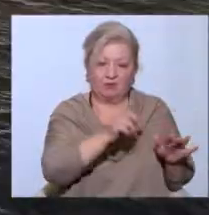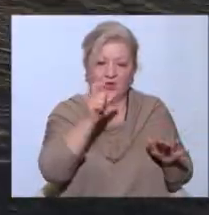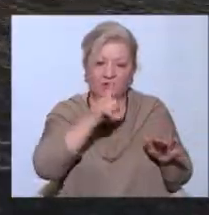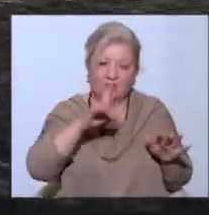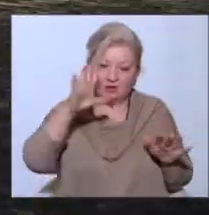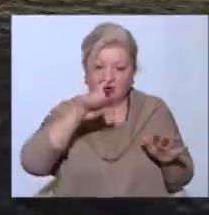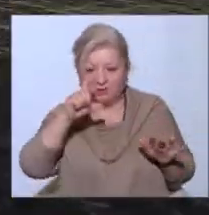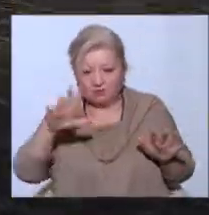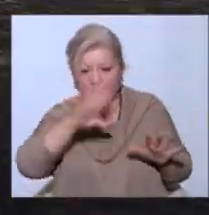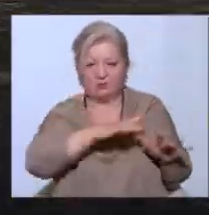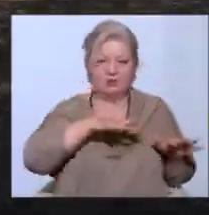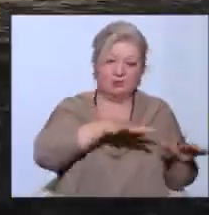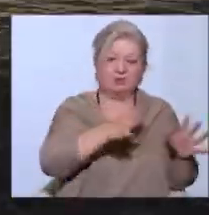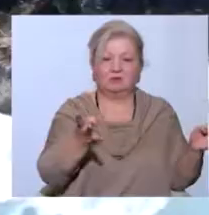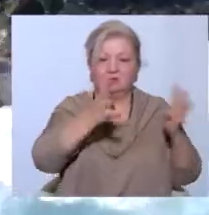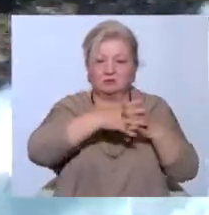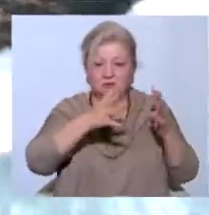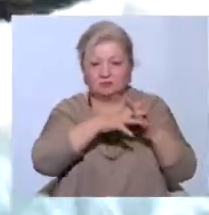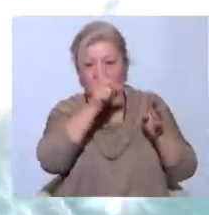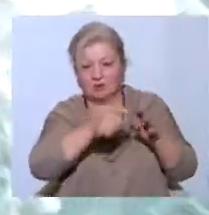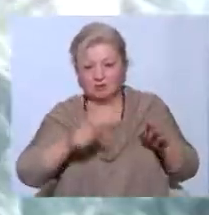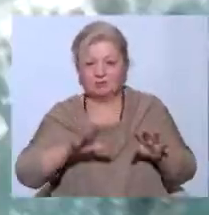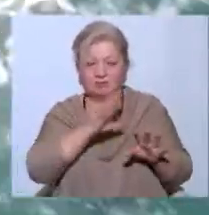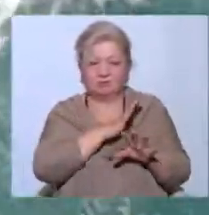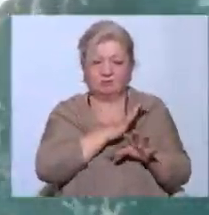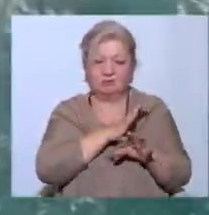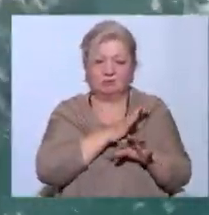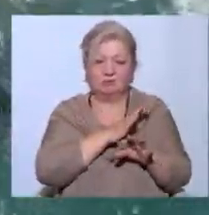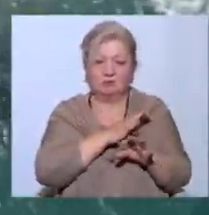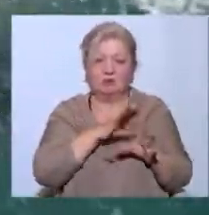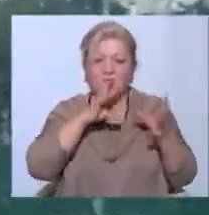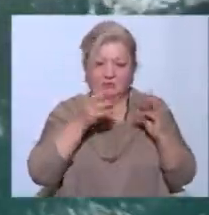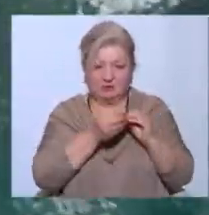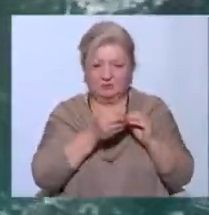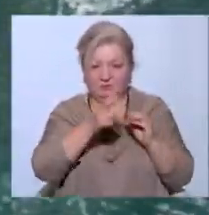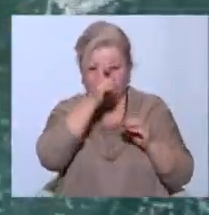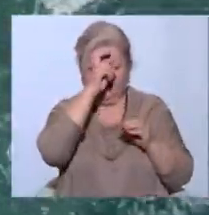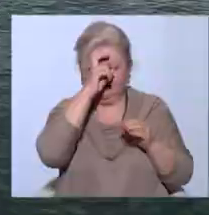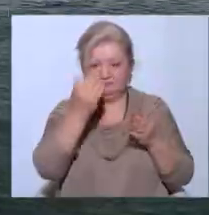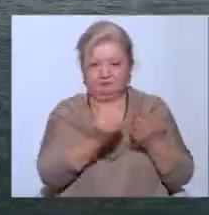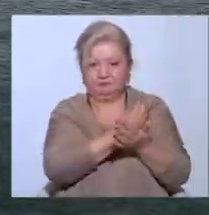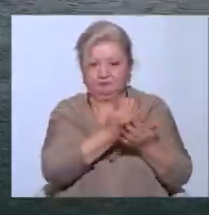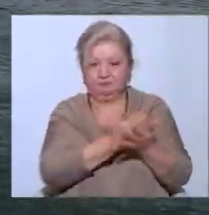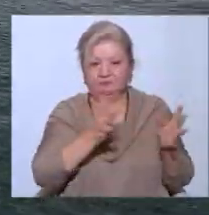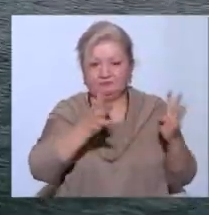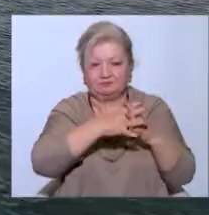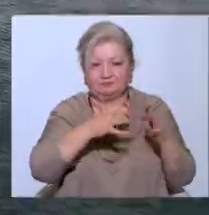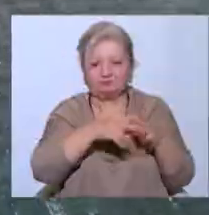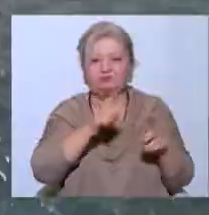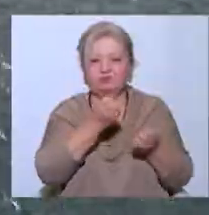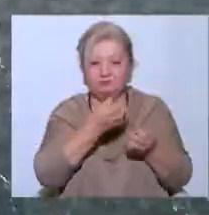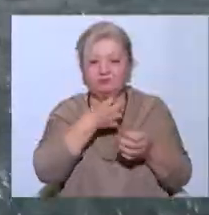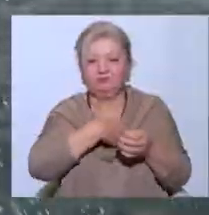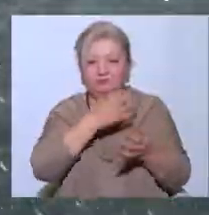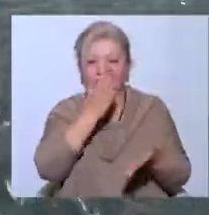მოსახლეობის, როგორც საქმიანობის, ასევე თვითონ ჩამოყალიბება მთლიანად სახელმწიფოს მოსახლეობის. ასევე